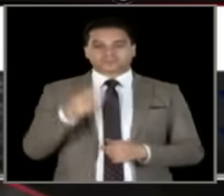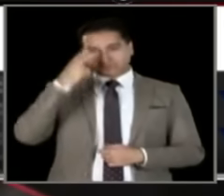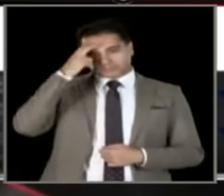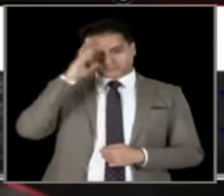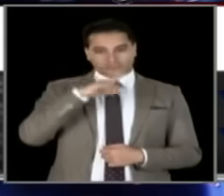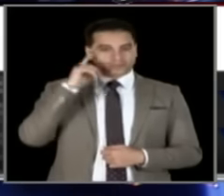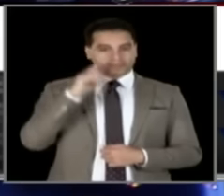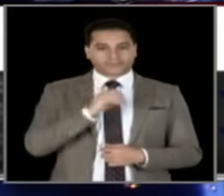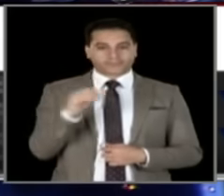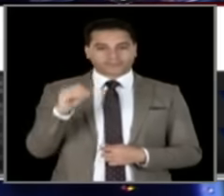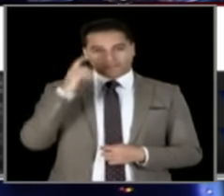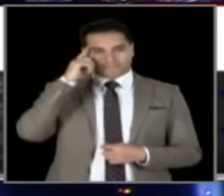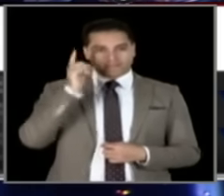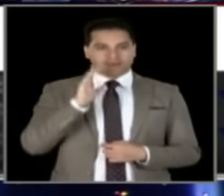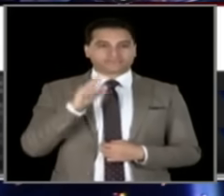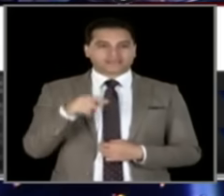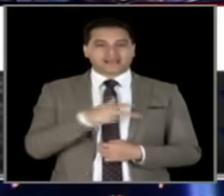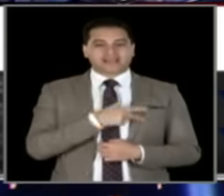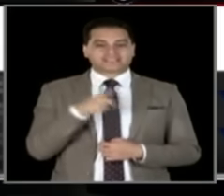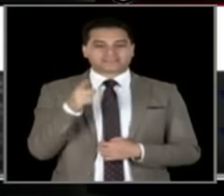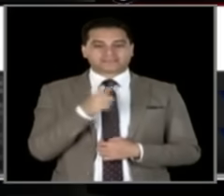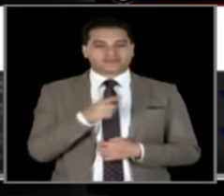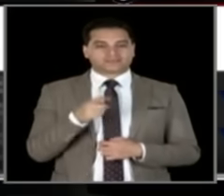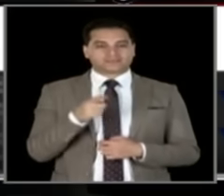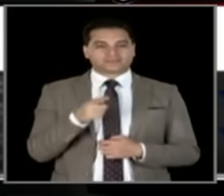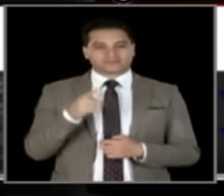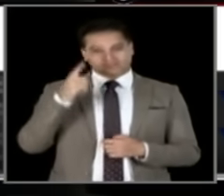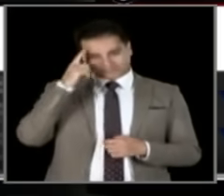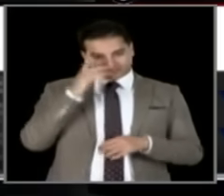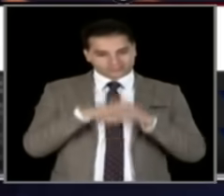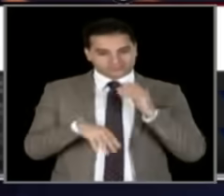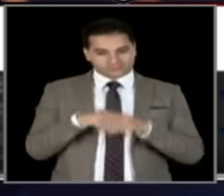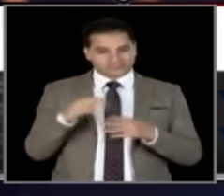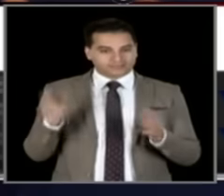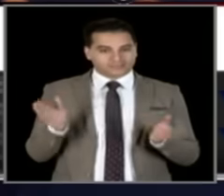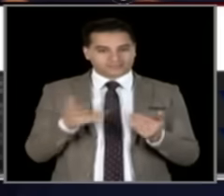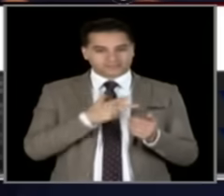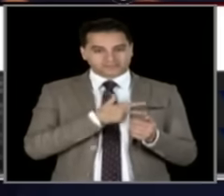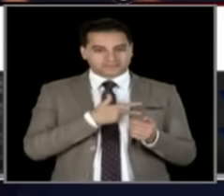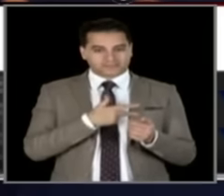طبعا الأسماء. ألخاندرو كاسونا. ألخاندرو كاسونا. لا